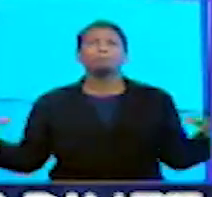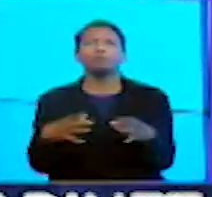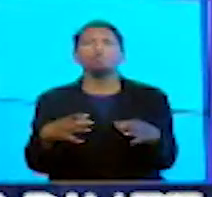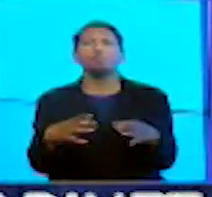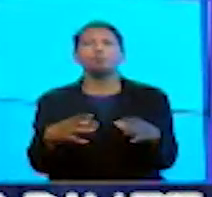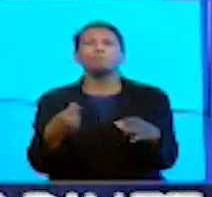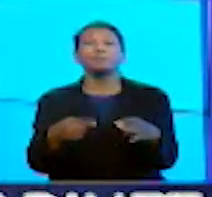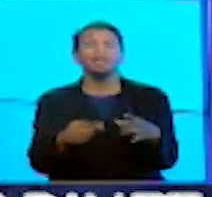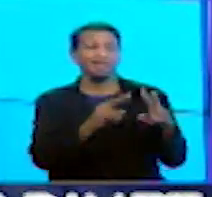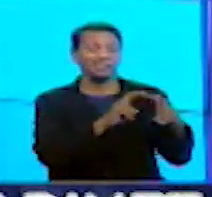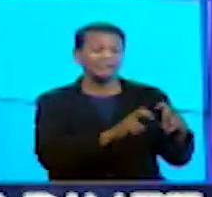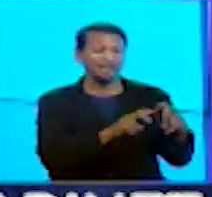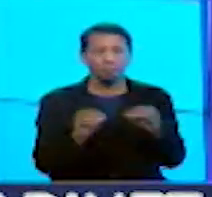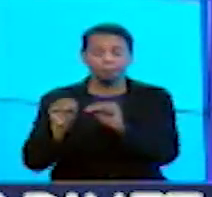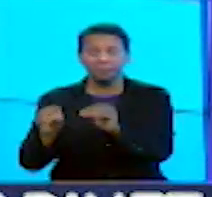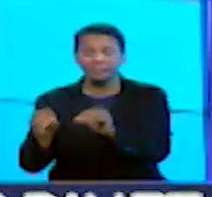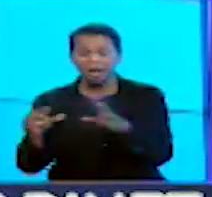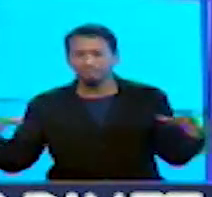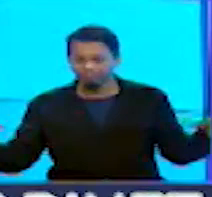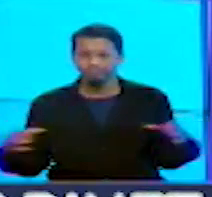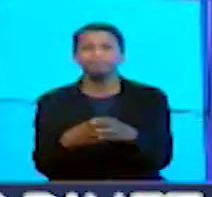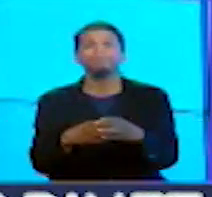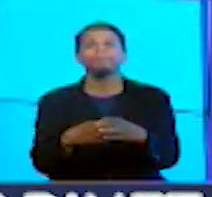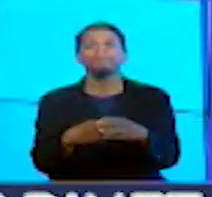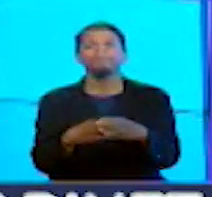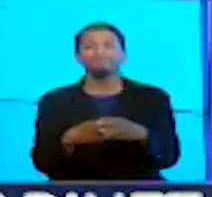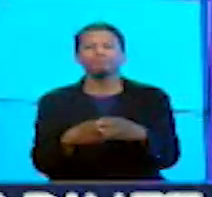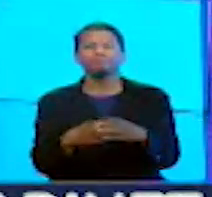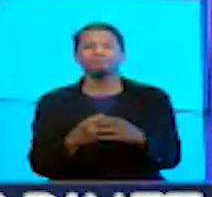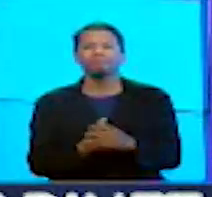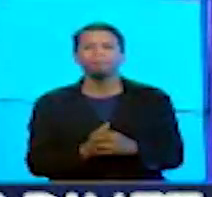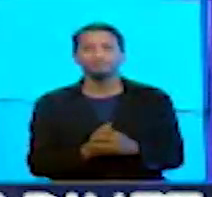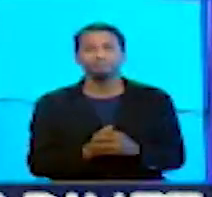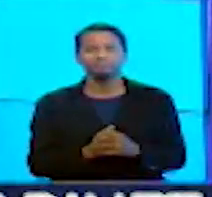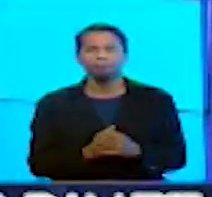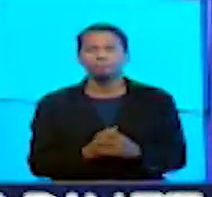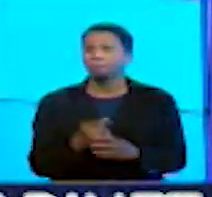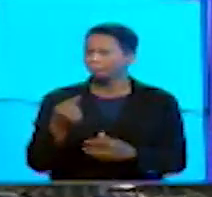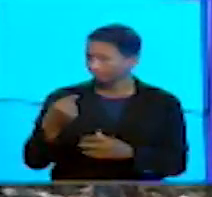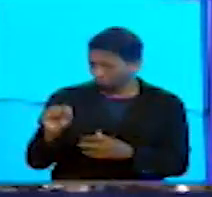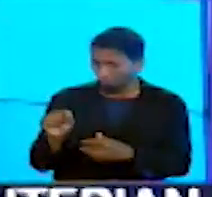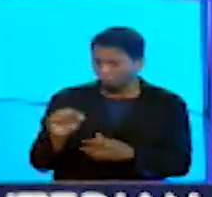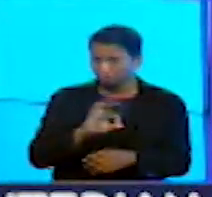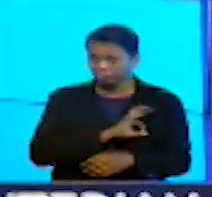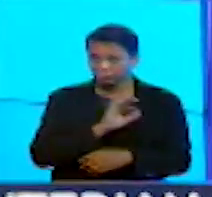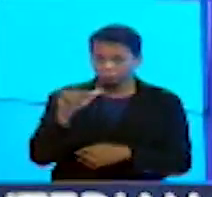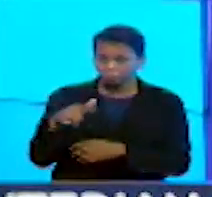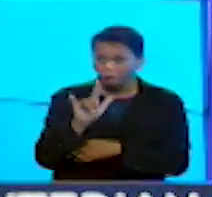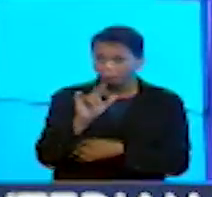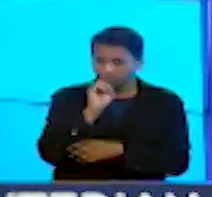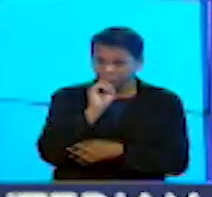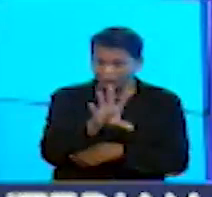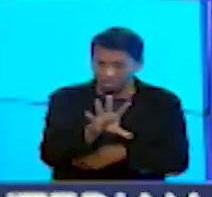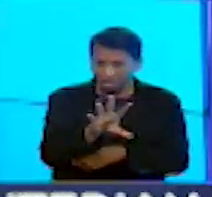dikirim Presiden ke DPR 30 Maret 2021. Lalu, benarkah Presiden Jokowi akan mereshuffle kabinetnya pekan